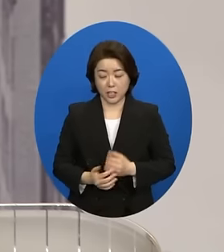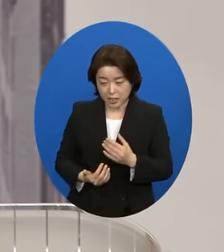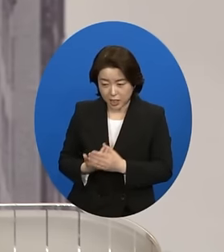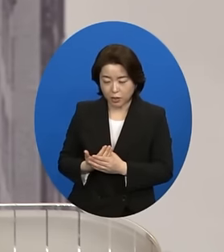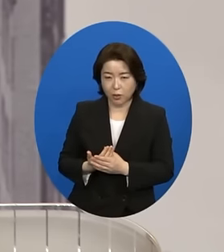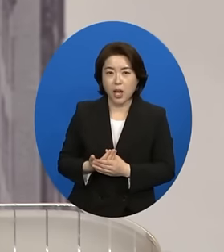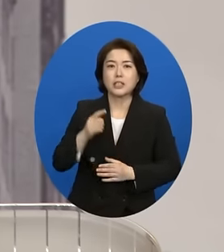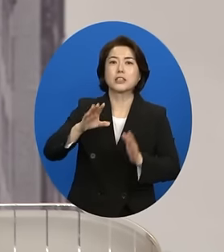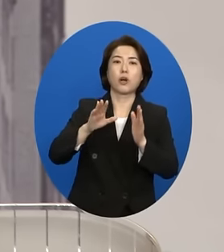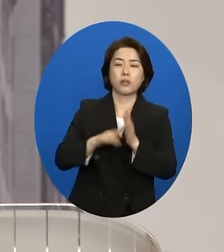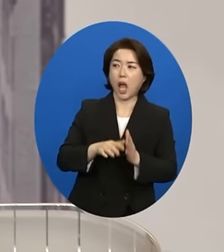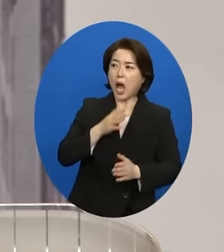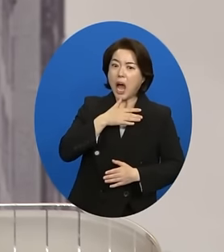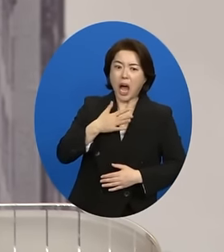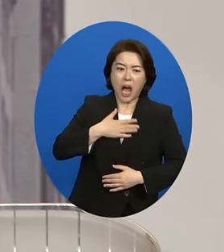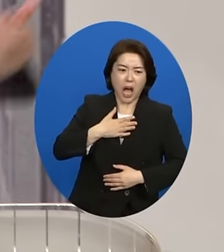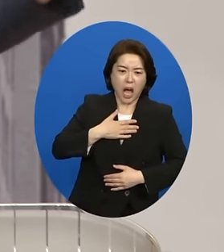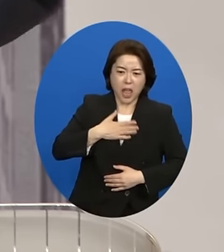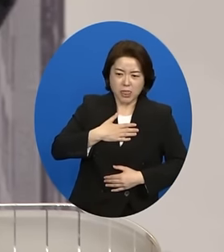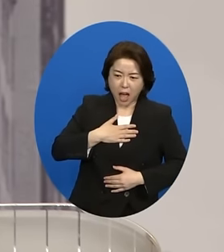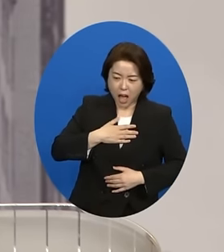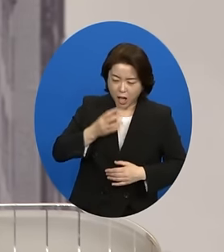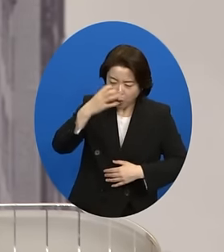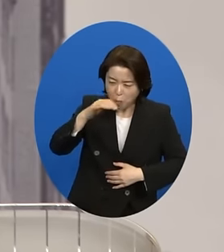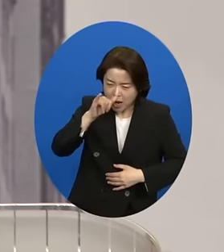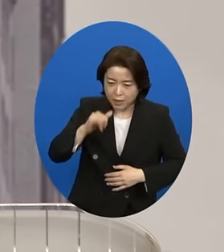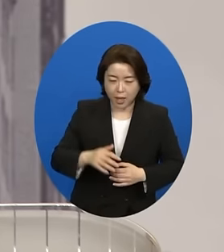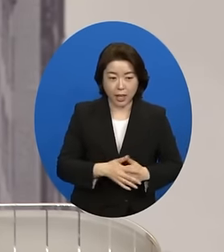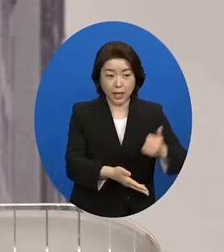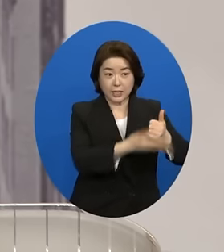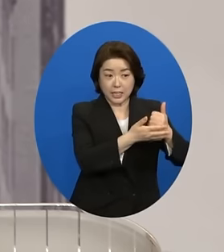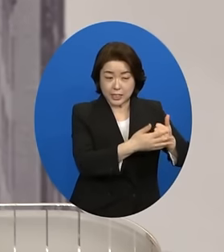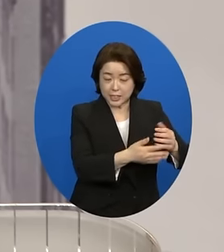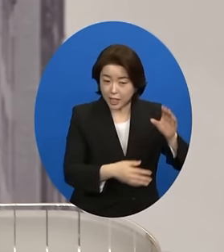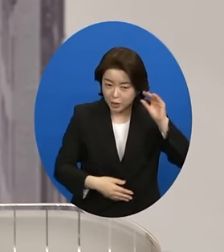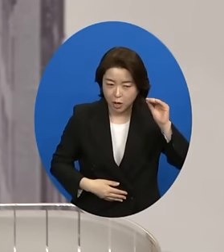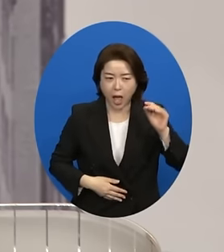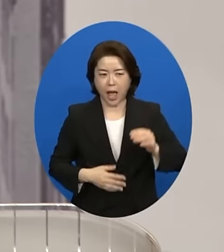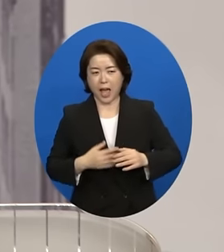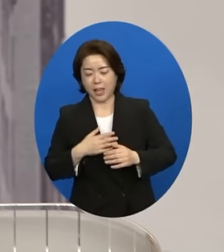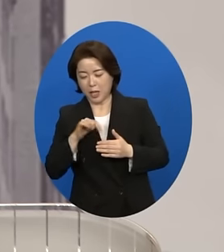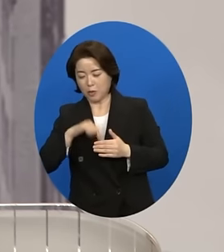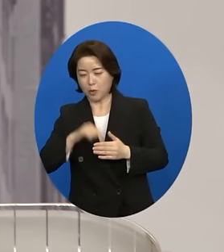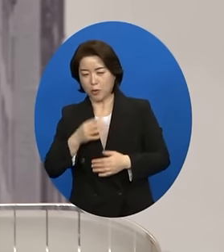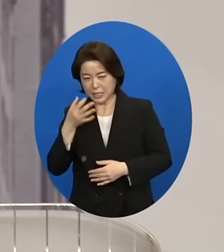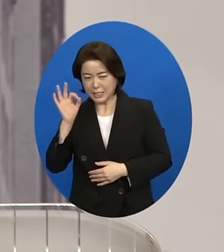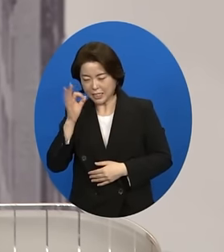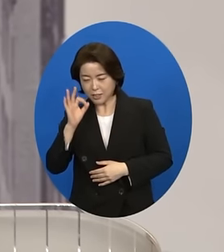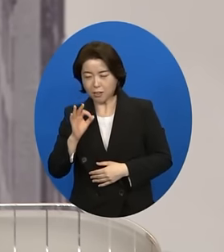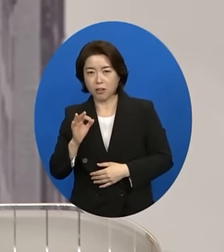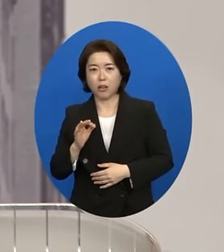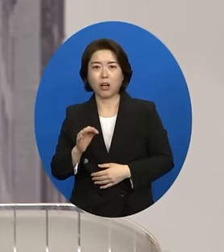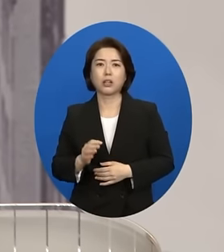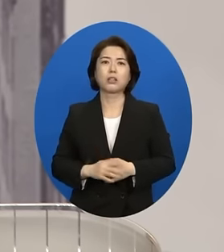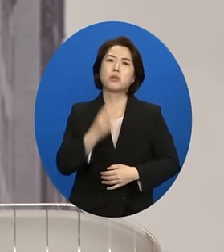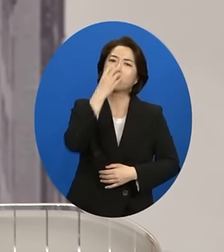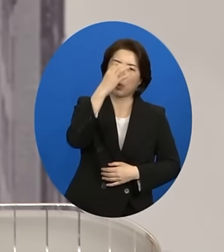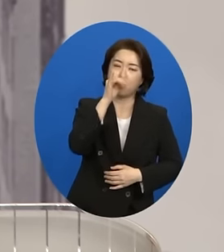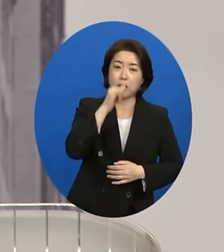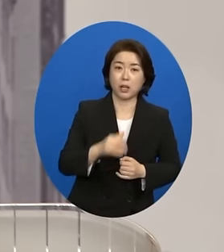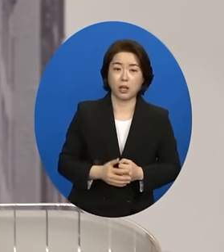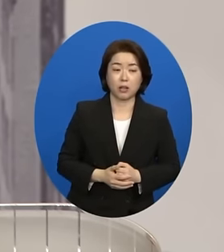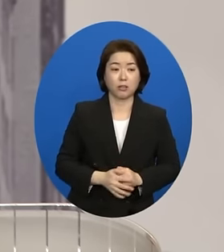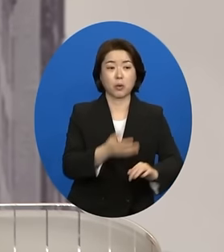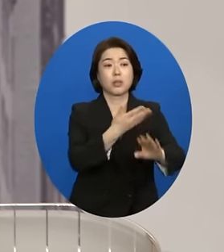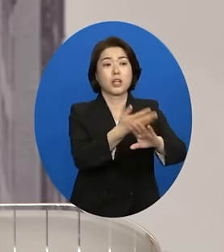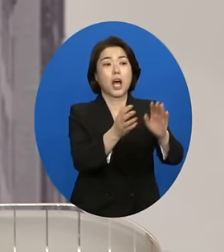알아차려야 돼요. 나는 겸손한 줄 알았는데 칭찬을 들어보면 내가 그걸 인정을 하거든요. 교만한 것이죠. 게다가 다른 사람 칭찬하면